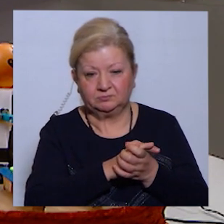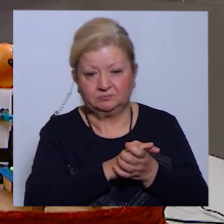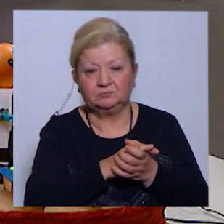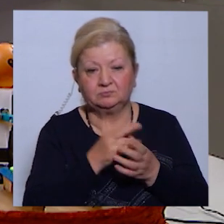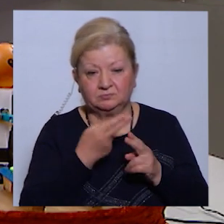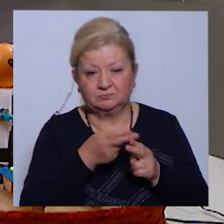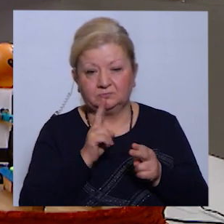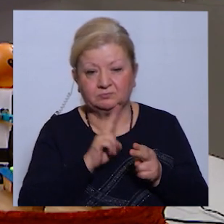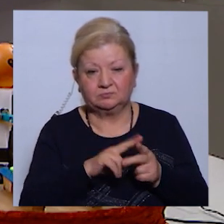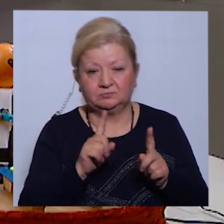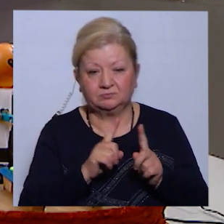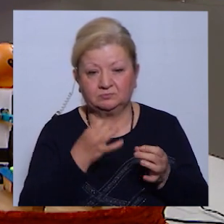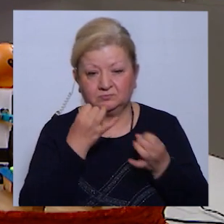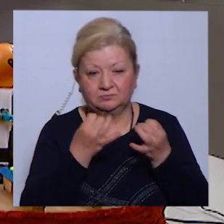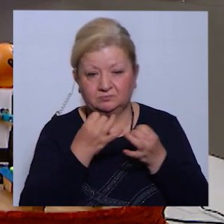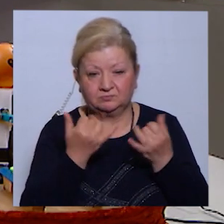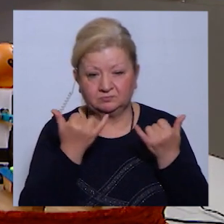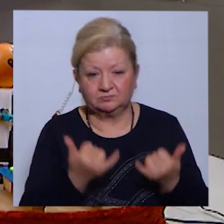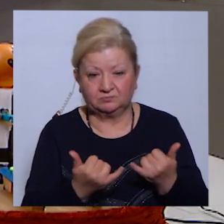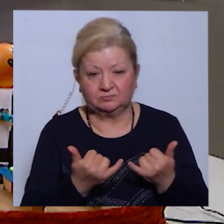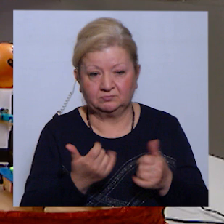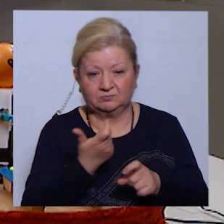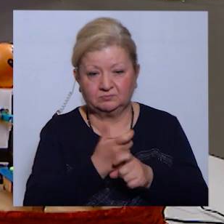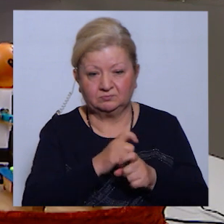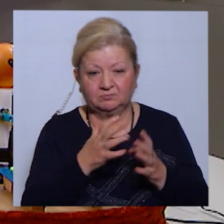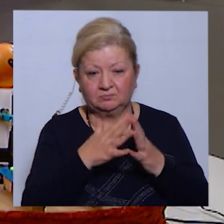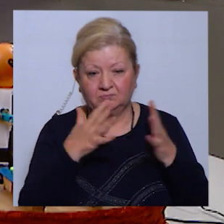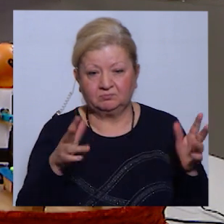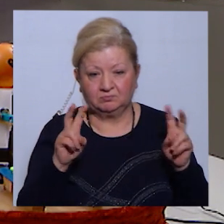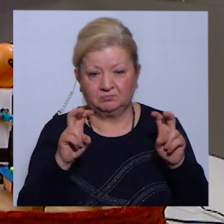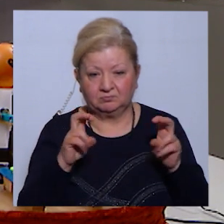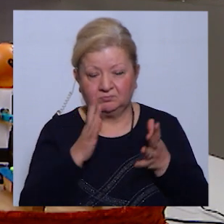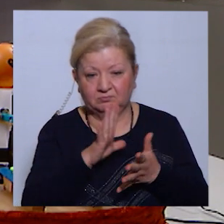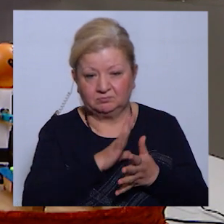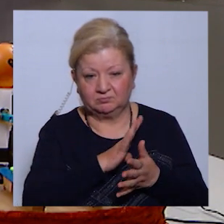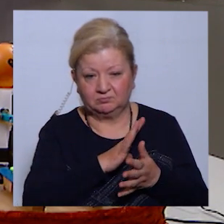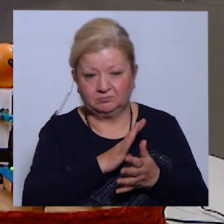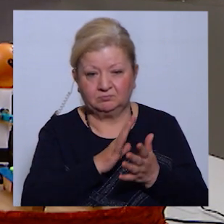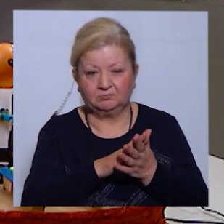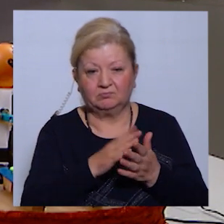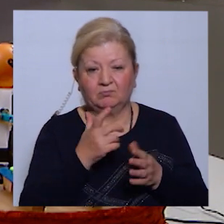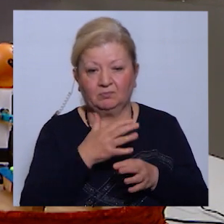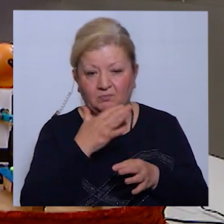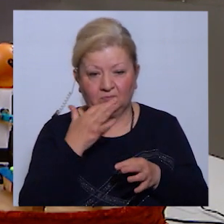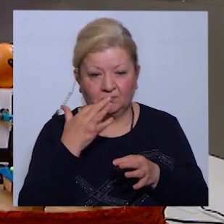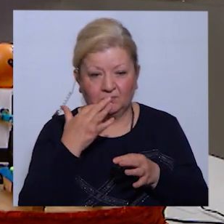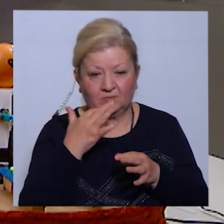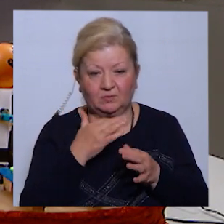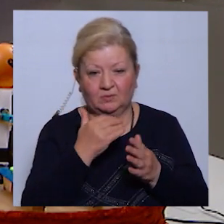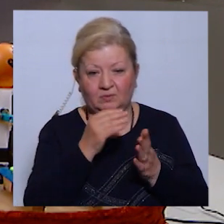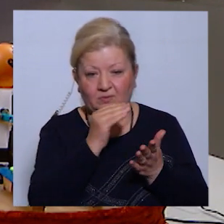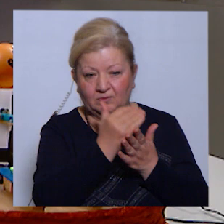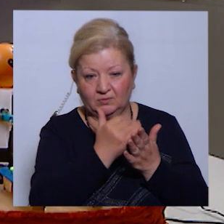მაშა სადამე რაზე ვისაუბრეთ დღეს? საკმაოდ ფართო თემა იყო. საკმაოდ ფართო, ბევრი მასალა